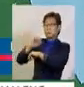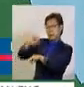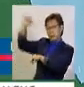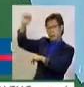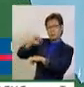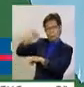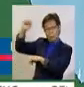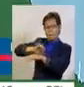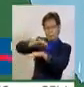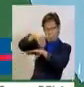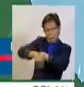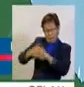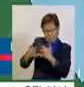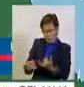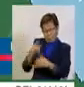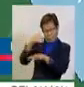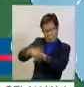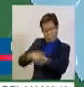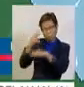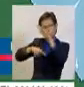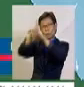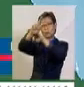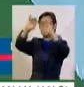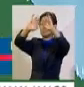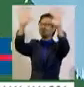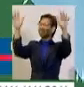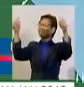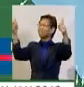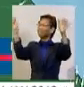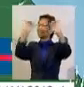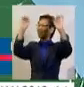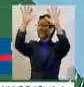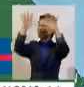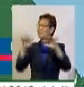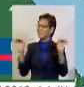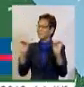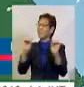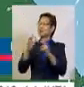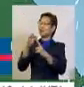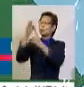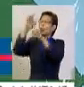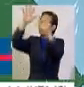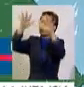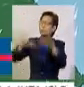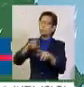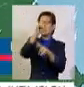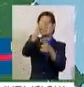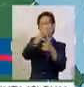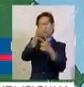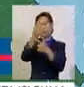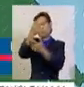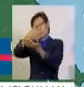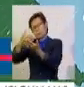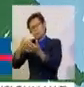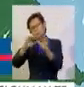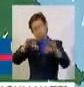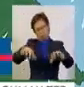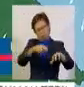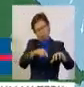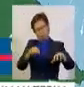Sabah, untuk malam ini diramalkan cuaca cerah dan tiada hujan yang dicerap kecuali hujan di satu dua bahagian